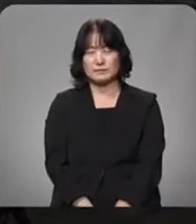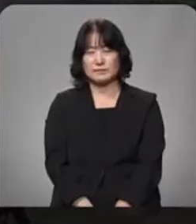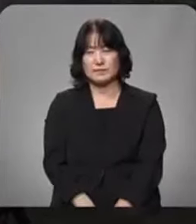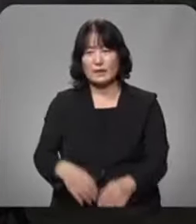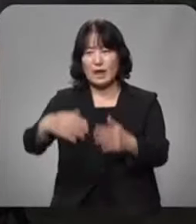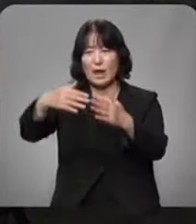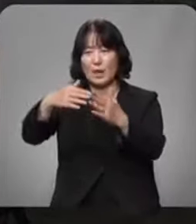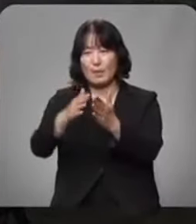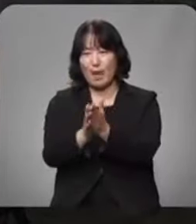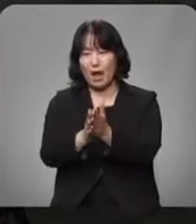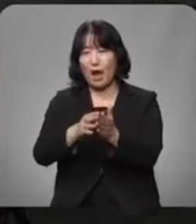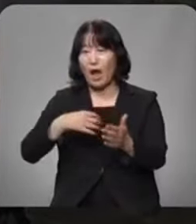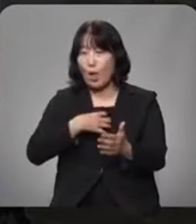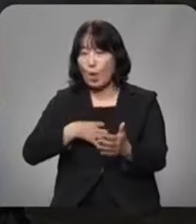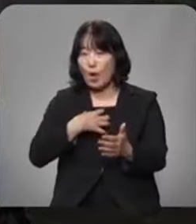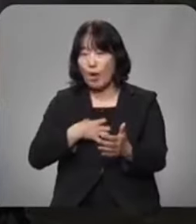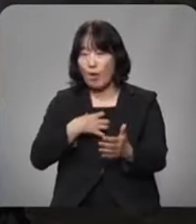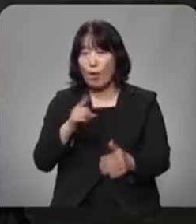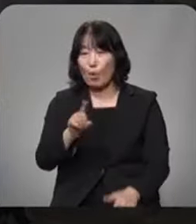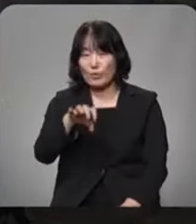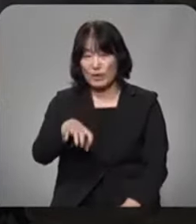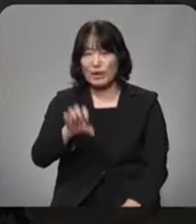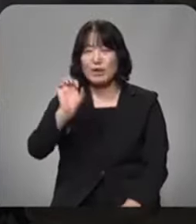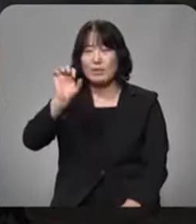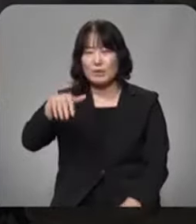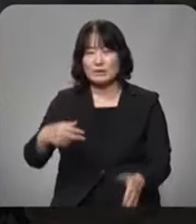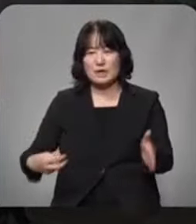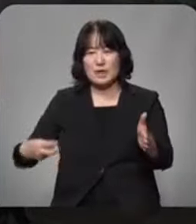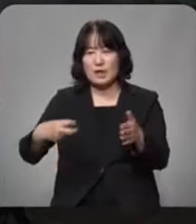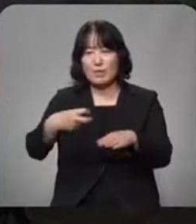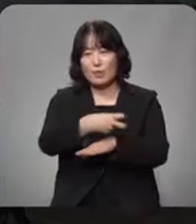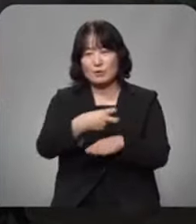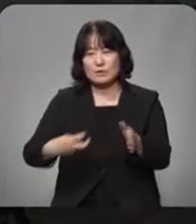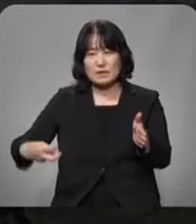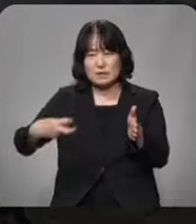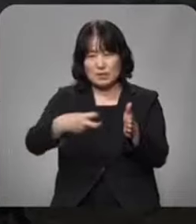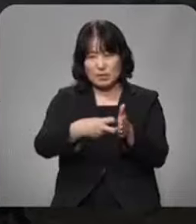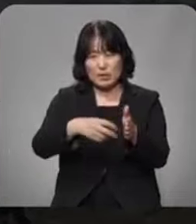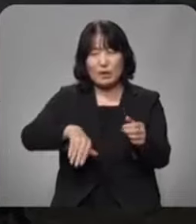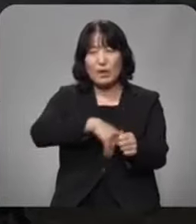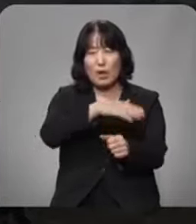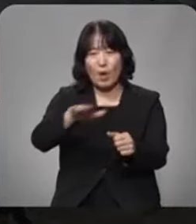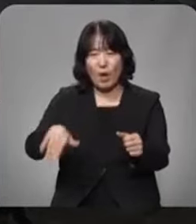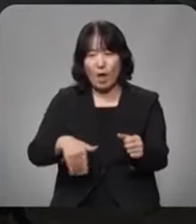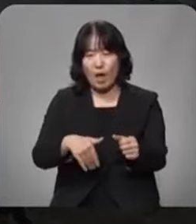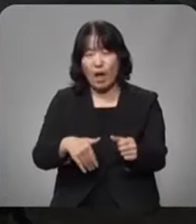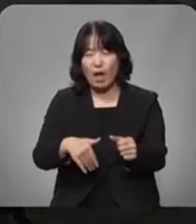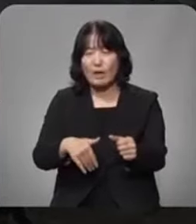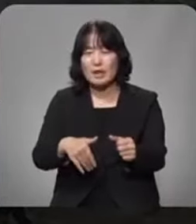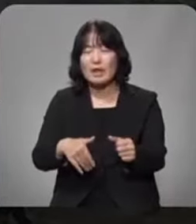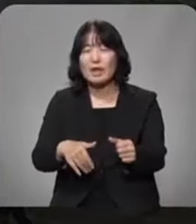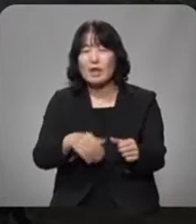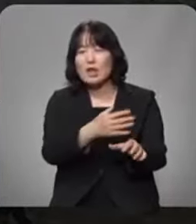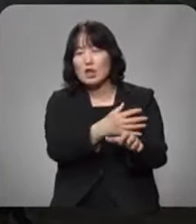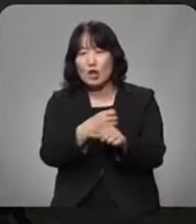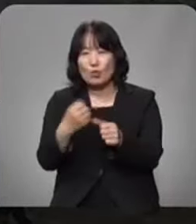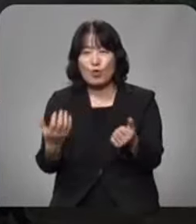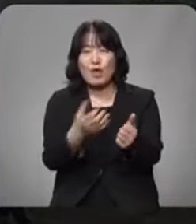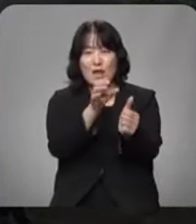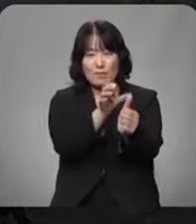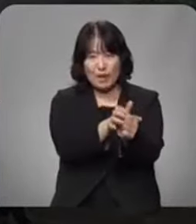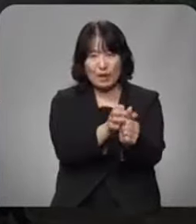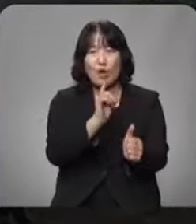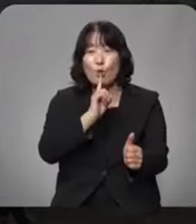폐업 위기를 맞고 있는 평창 버스터미널에 대한 대대적인 개선 사업이 추진됩니다. 이를 위한 연구 용역 착수